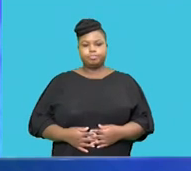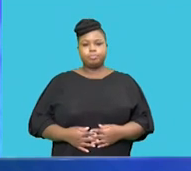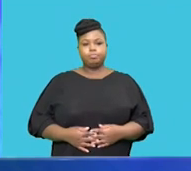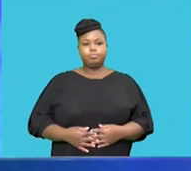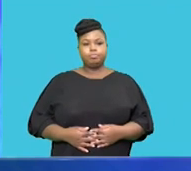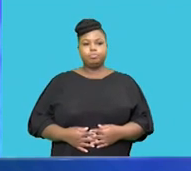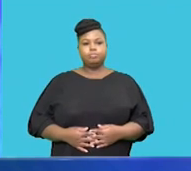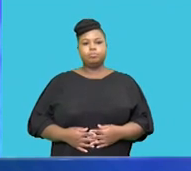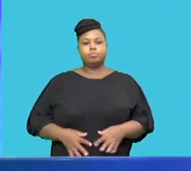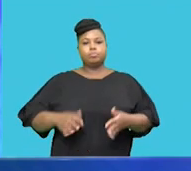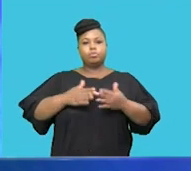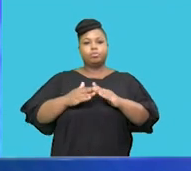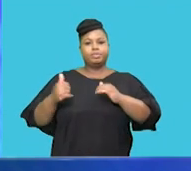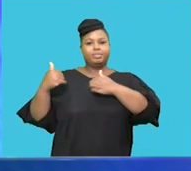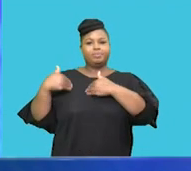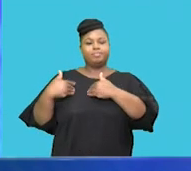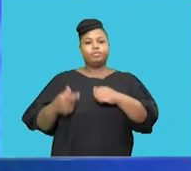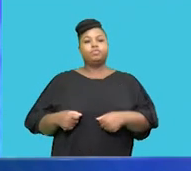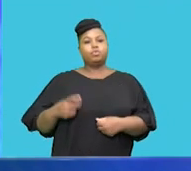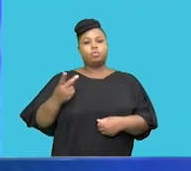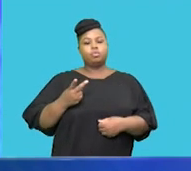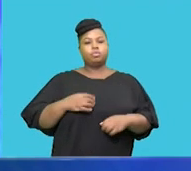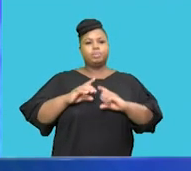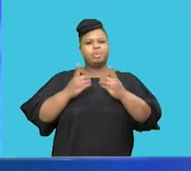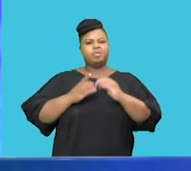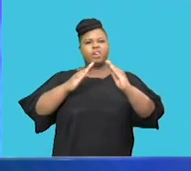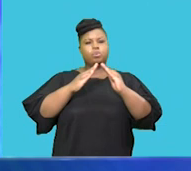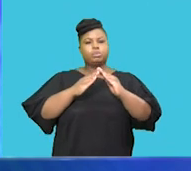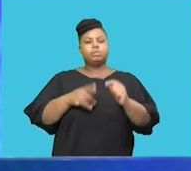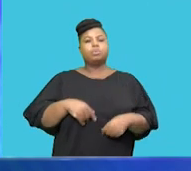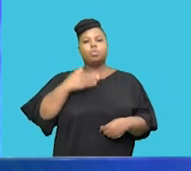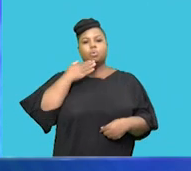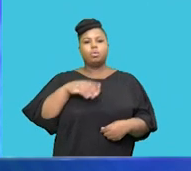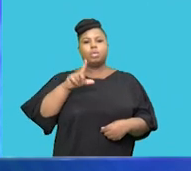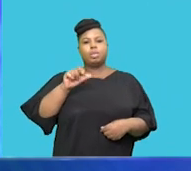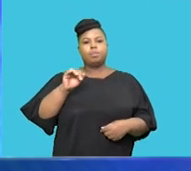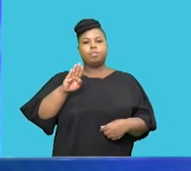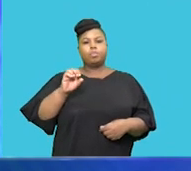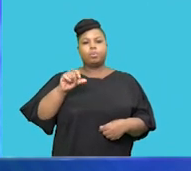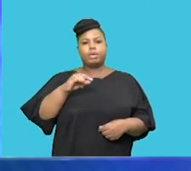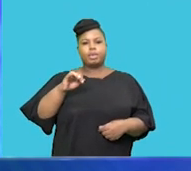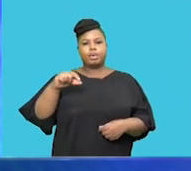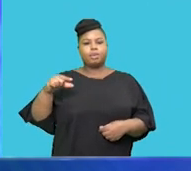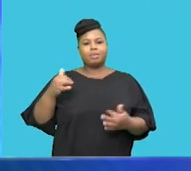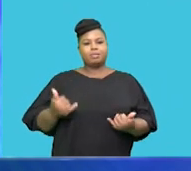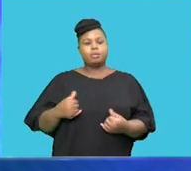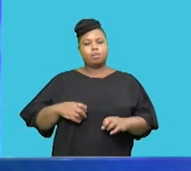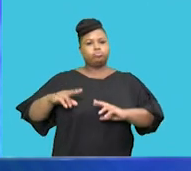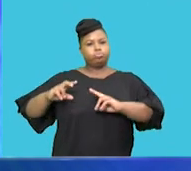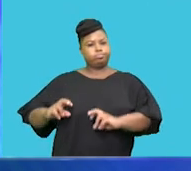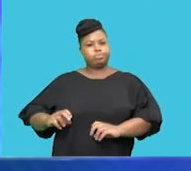UMphathiswa wezokuHlaliswa koLuntu kunye noPhuhliso lweZiseko ezinguNdoqo eRhawutini uLebogang, Maile wothule ingxelo yophando